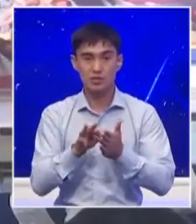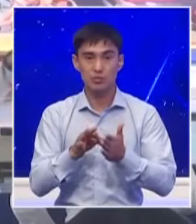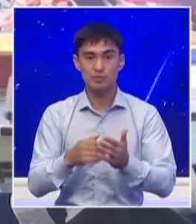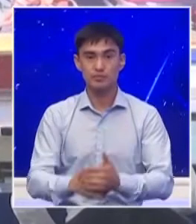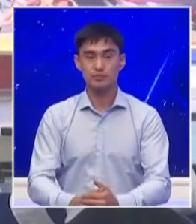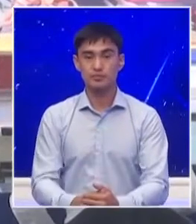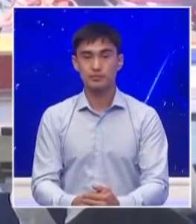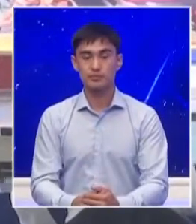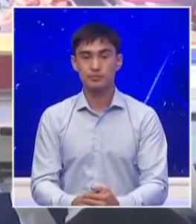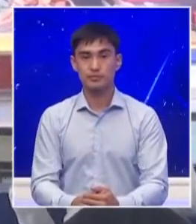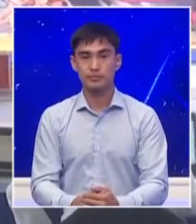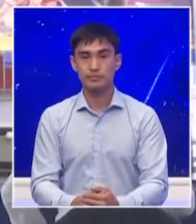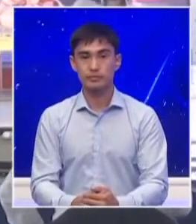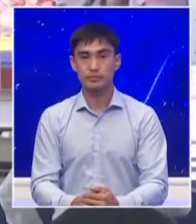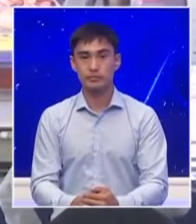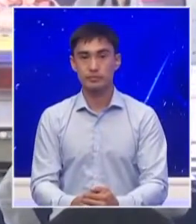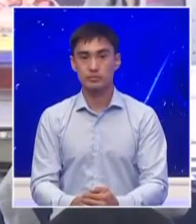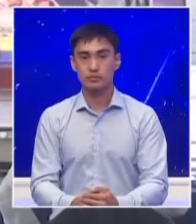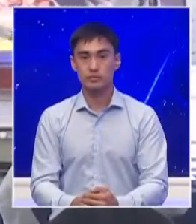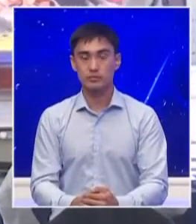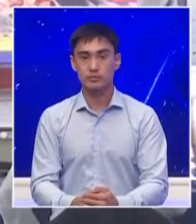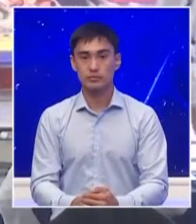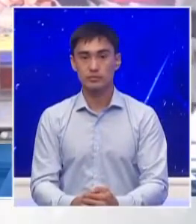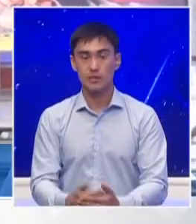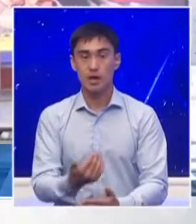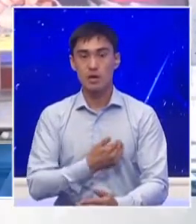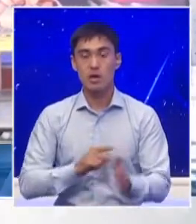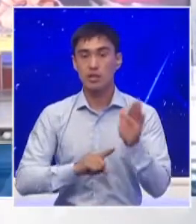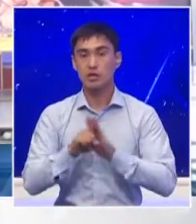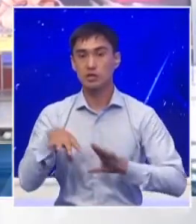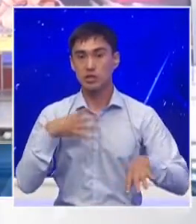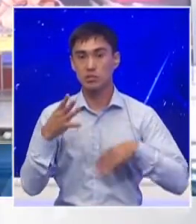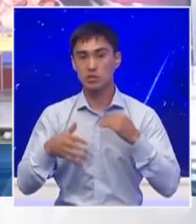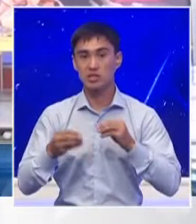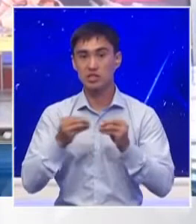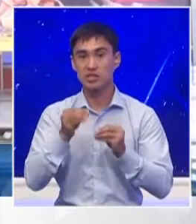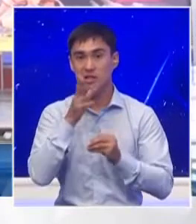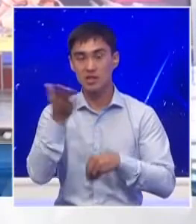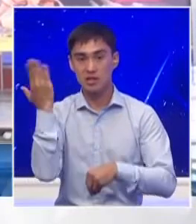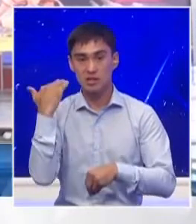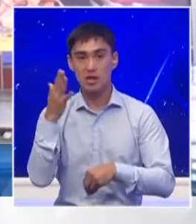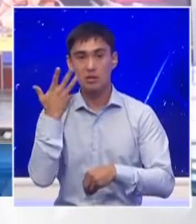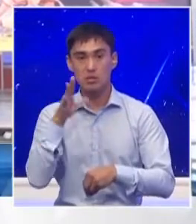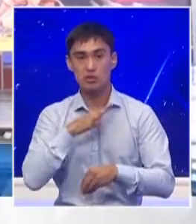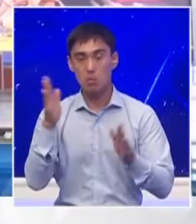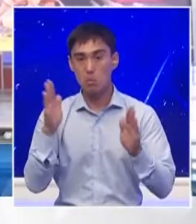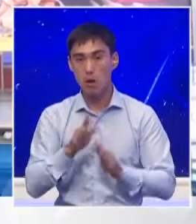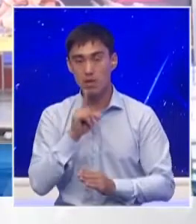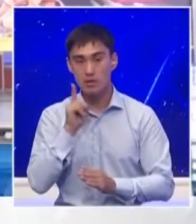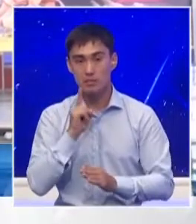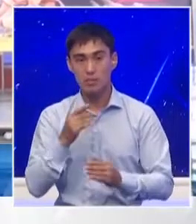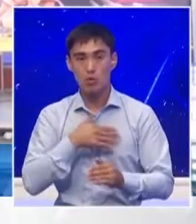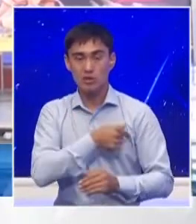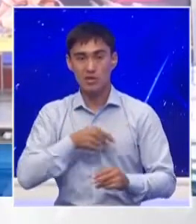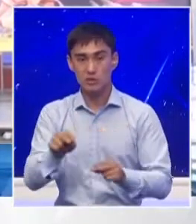буханки раунда танталом сок сердце находит на этом я начал заниматься борьбой 10 лет назад когда был еще совсем молодым мой